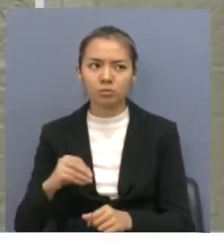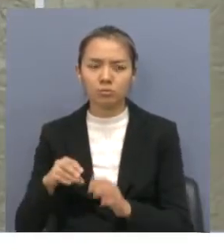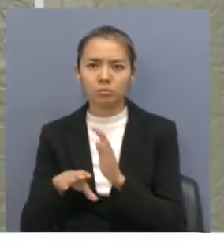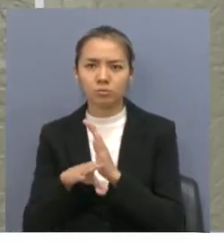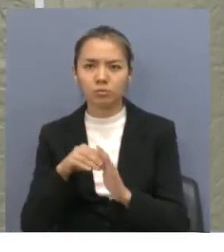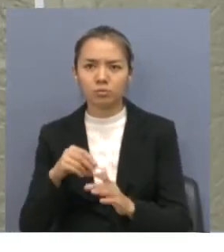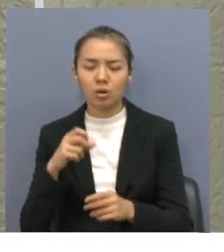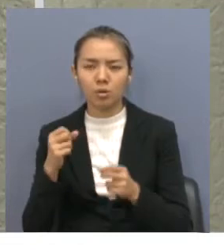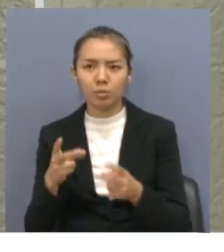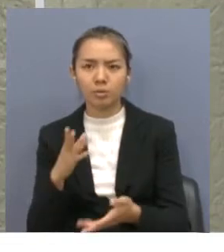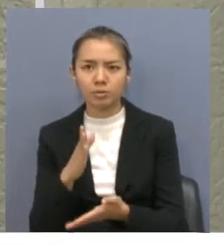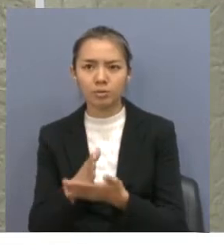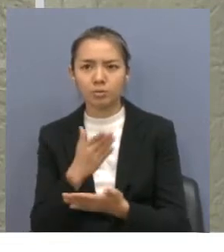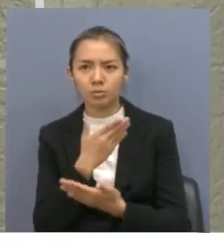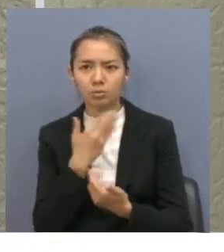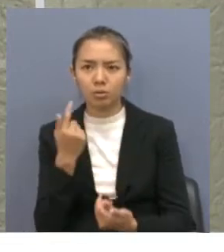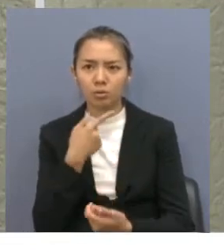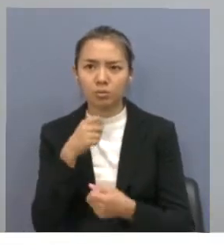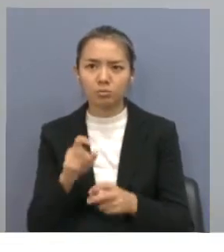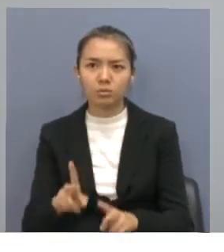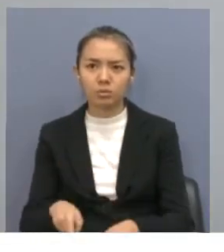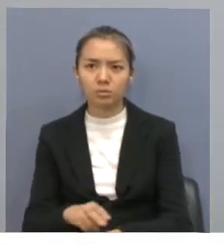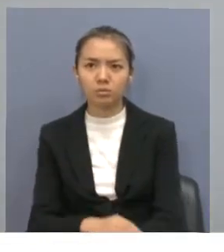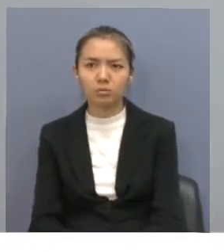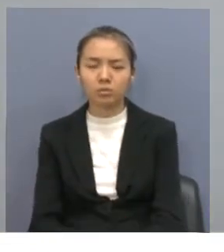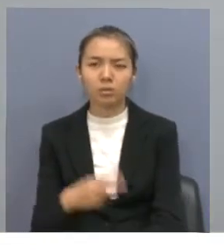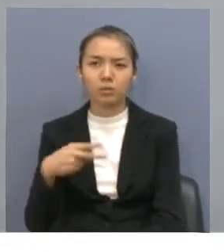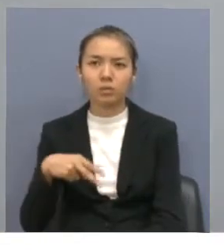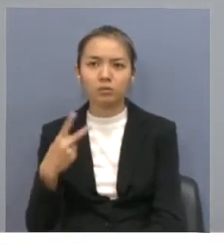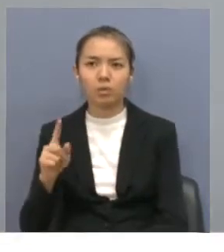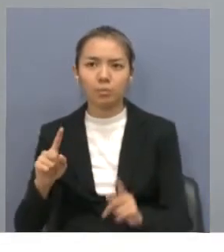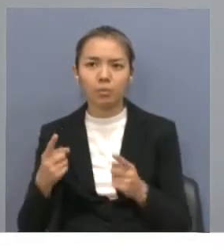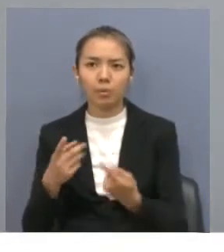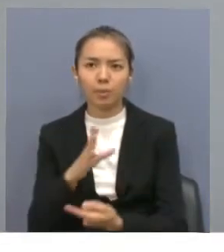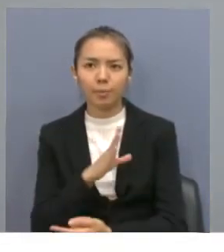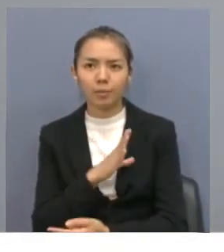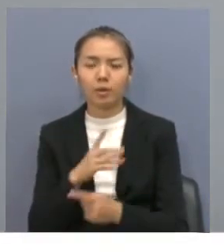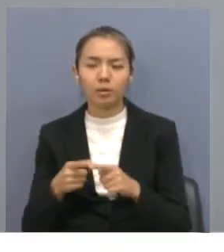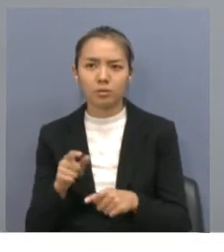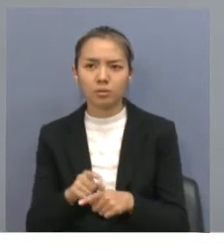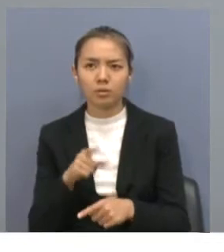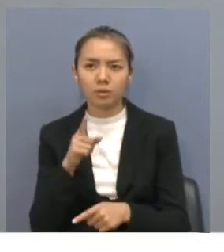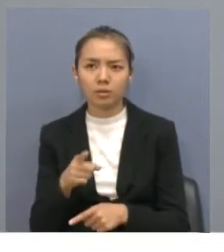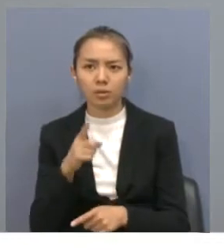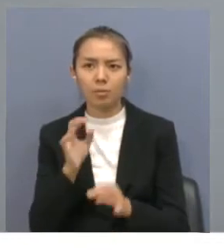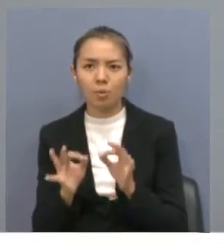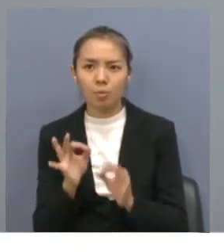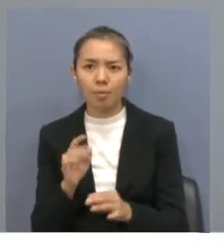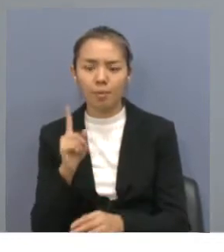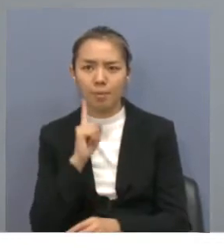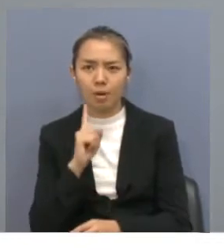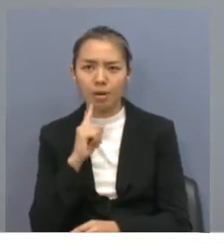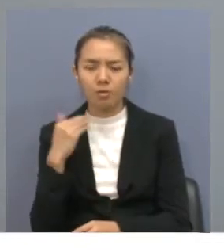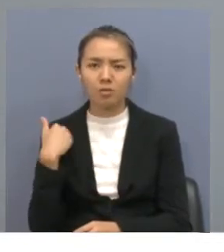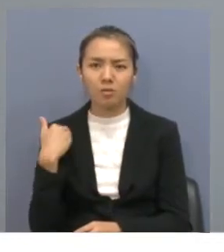ескерткіштерге қауіп төніп тұрған жоқ, дейді археолог мамандар. 22 анықтадық қой, олардың жаңағы состояниялары жақсы, олар ерте